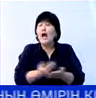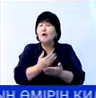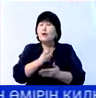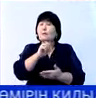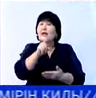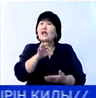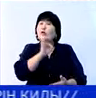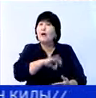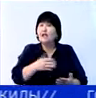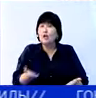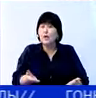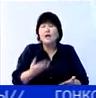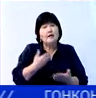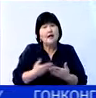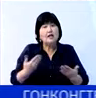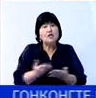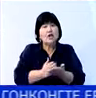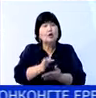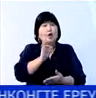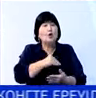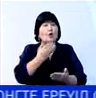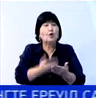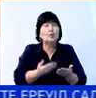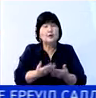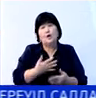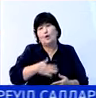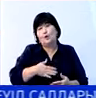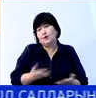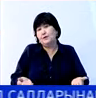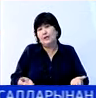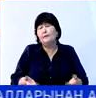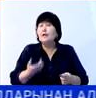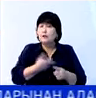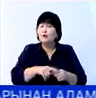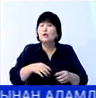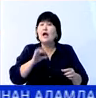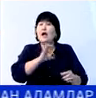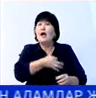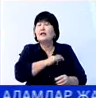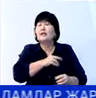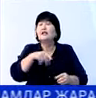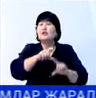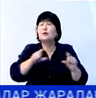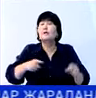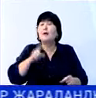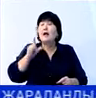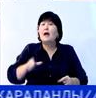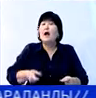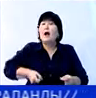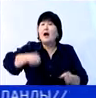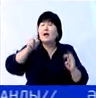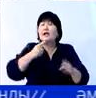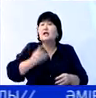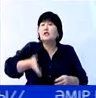базаны пайдалануда. Яғни жаңа жүйені қолдану мәселесі көңіл көншітпейді. Сондықтан әділет департаментінің мамандары арнайы семинарлар